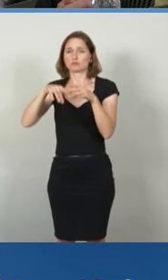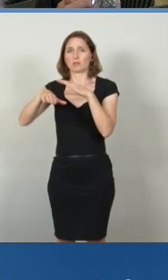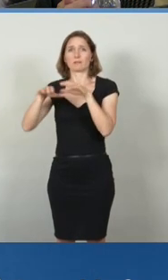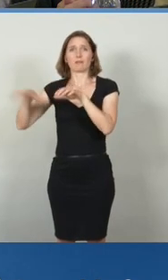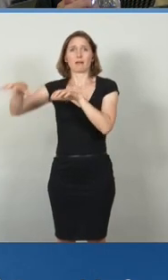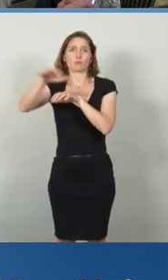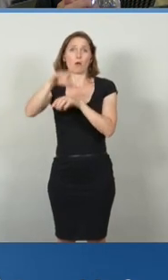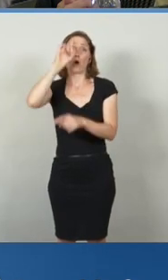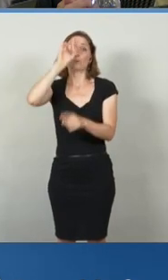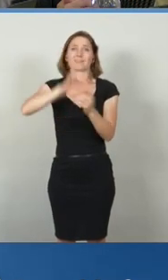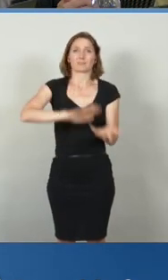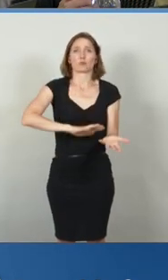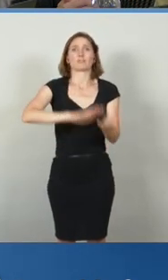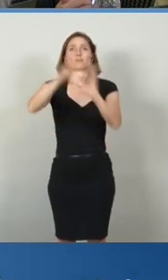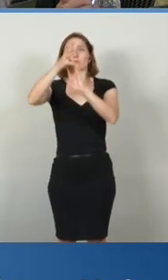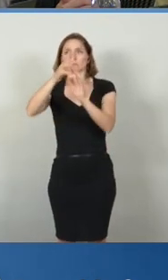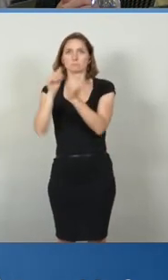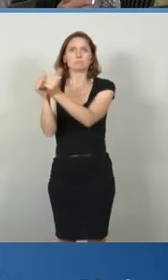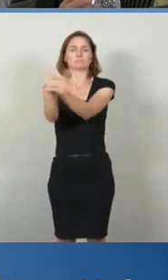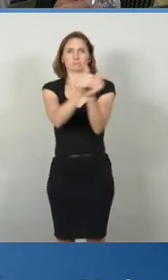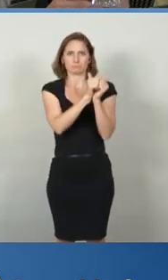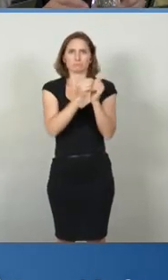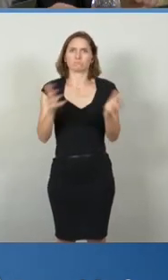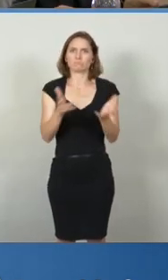manière collective et partenariale merci